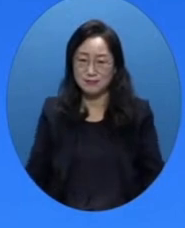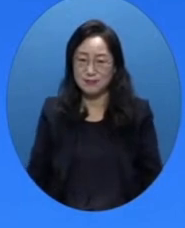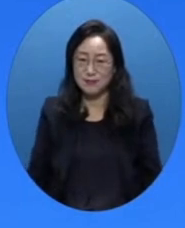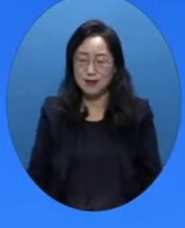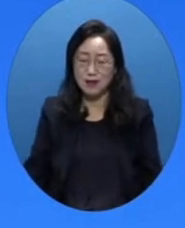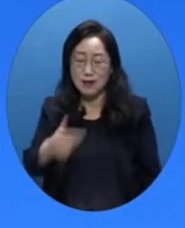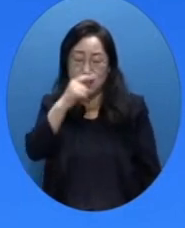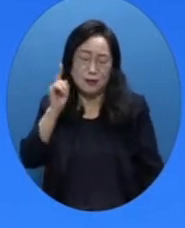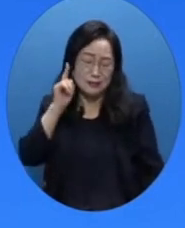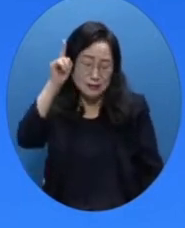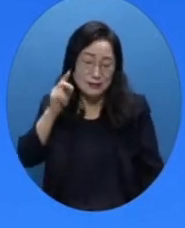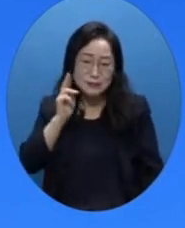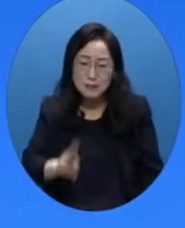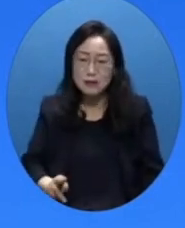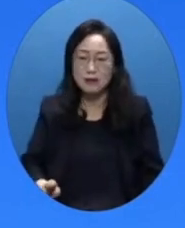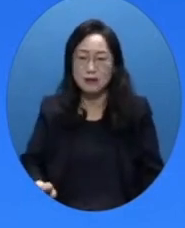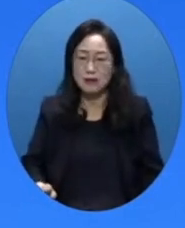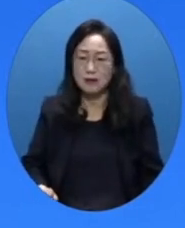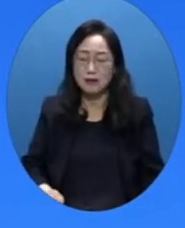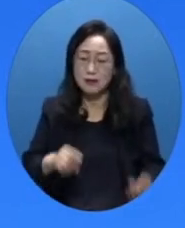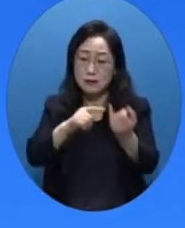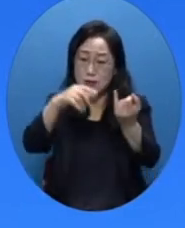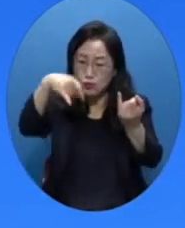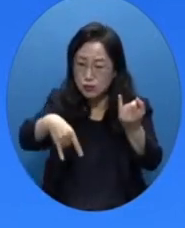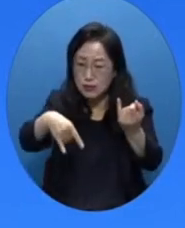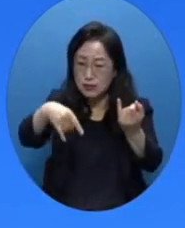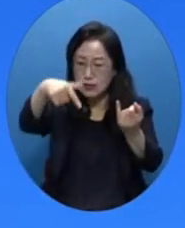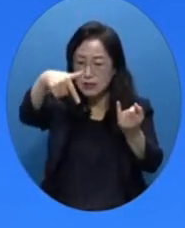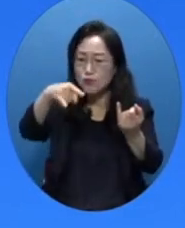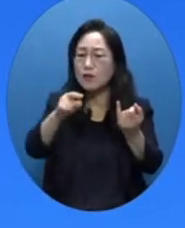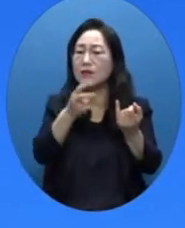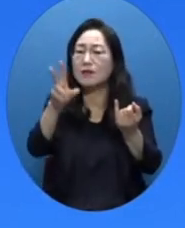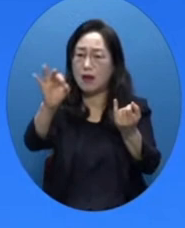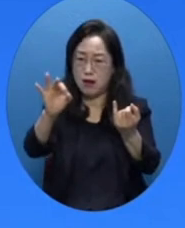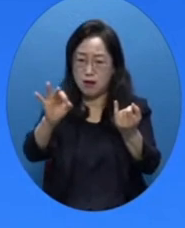너무나 스트레스가 심하니까 위에 궤양이 20개가 생기고